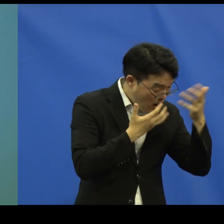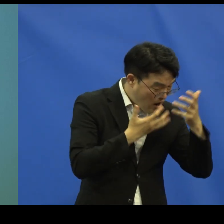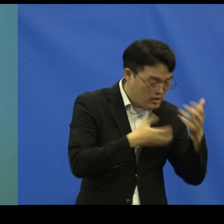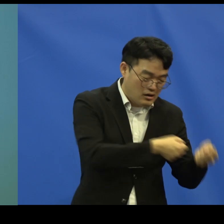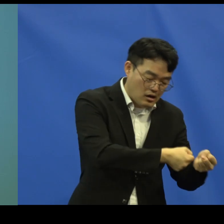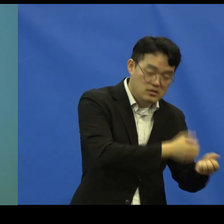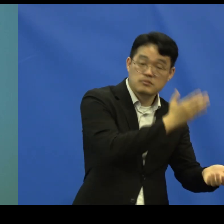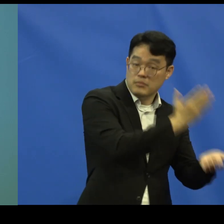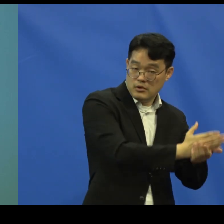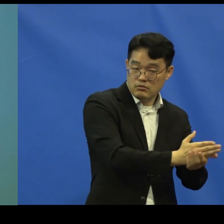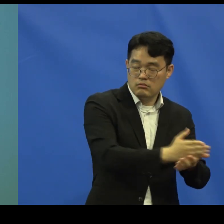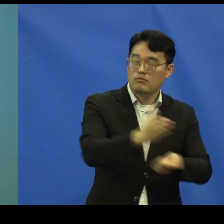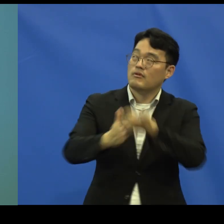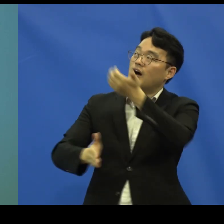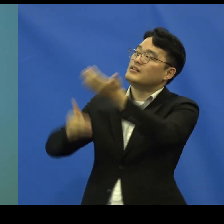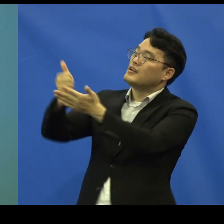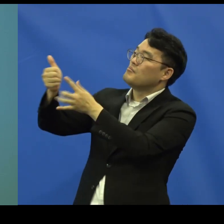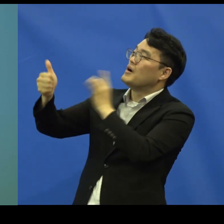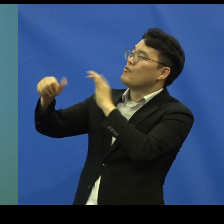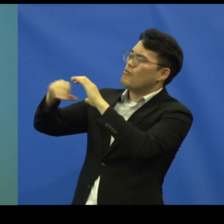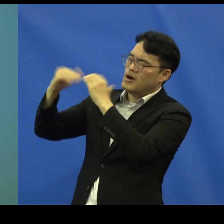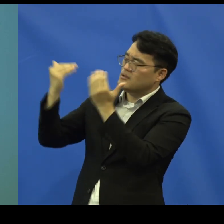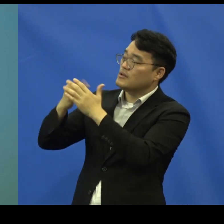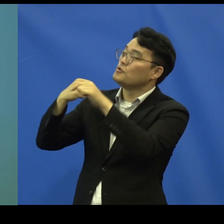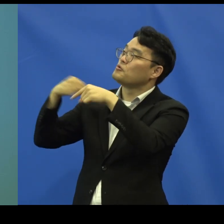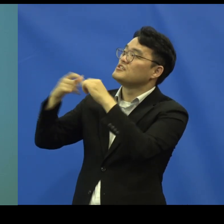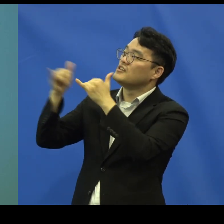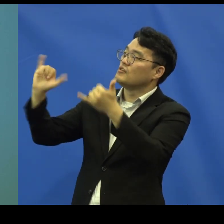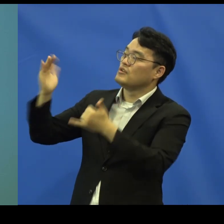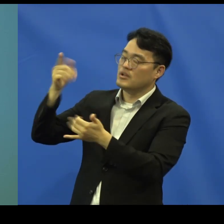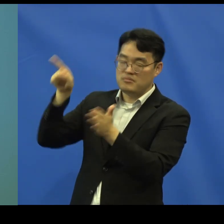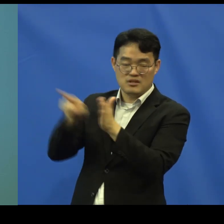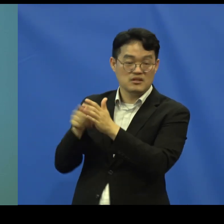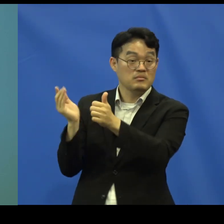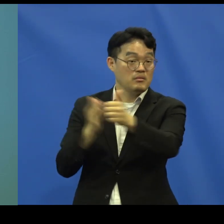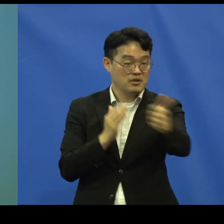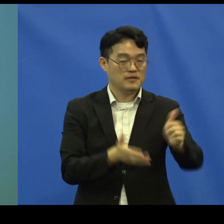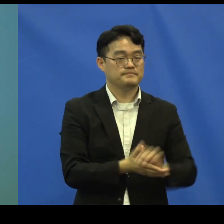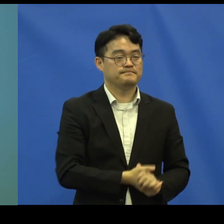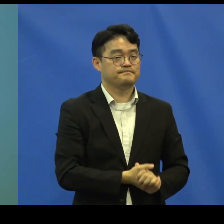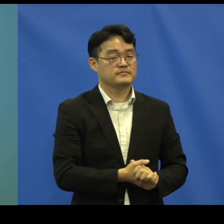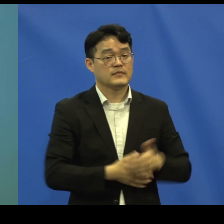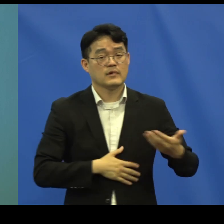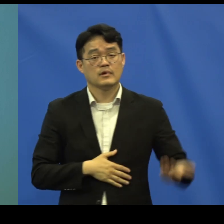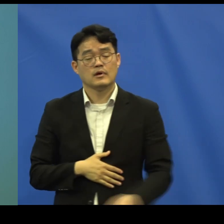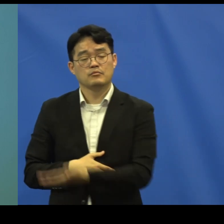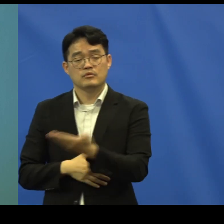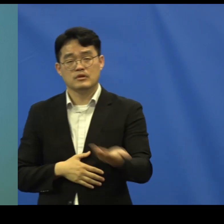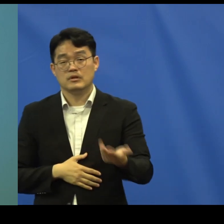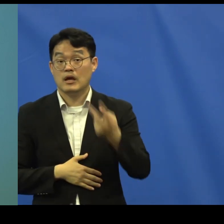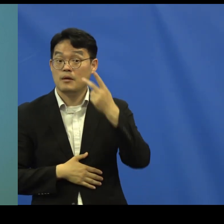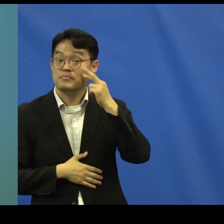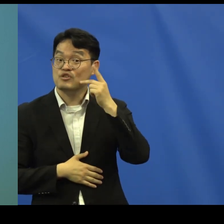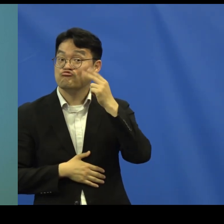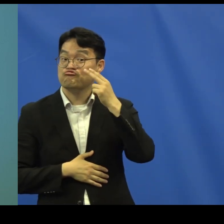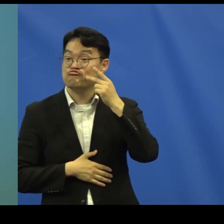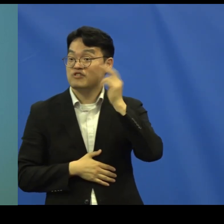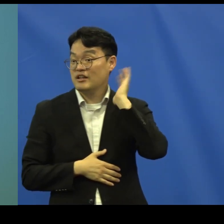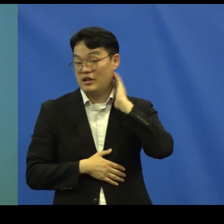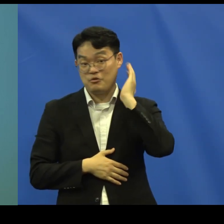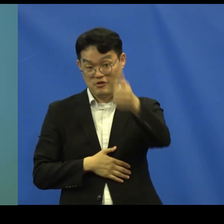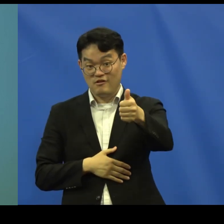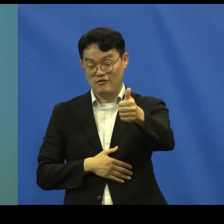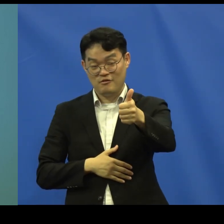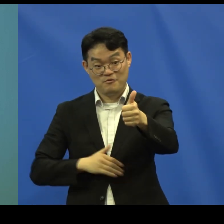전에 그런 기사를 봤어요. 미국의 대통령이 되면 빌 클린턴 시대인가요? 모든 걸 다 할 수 있을